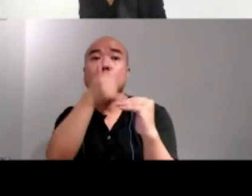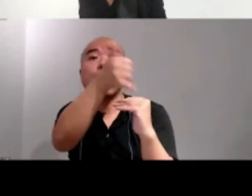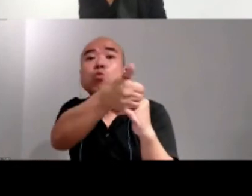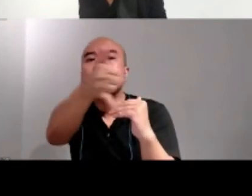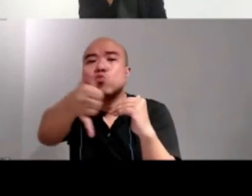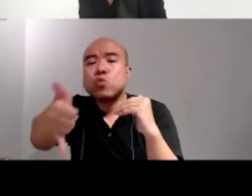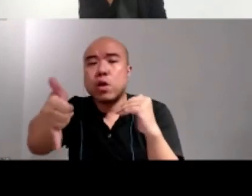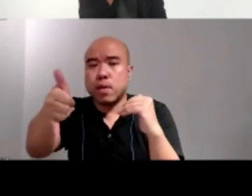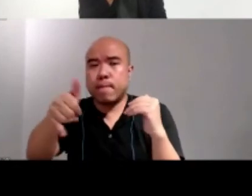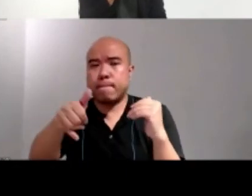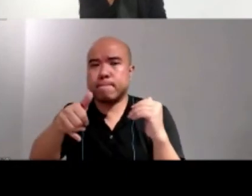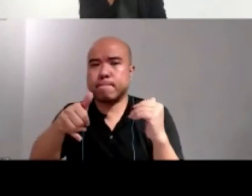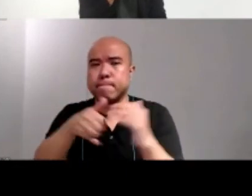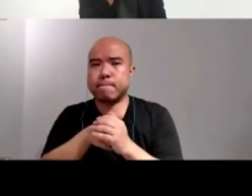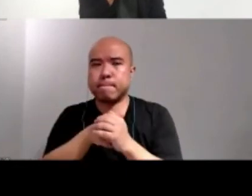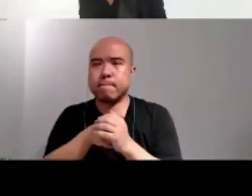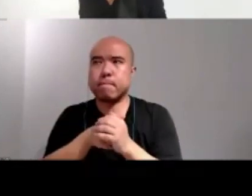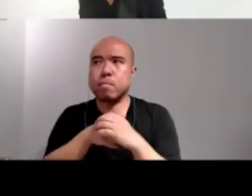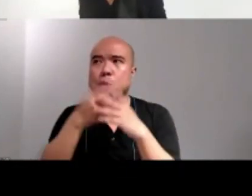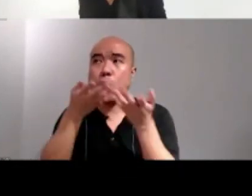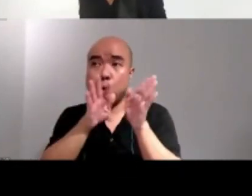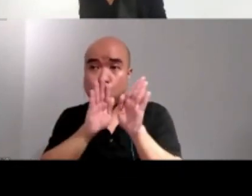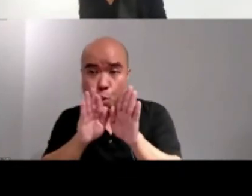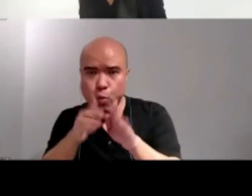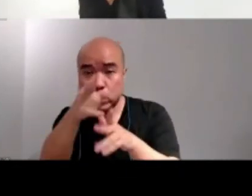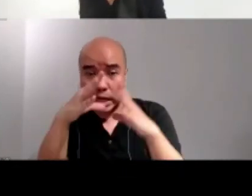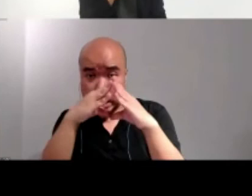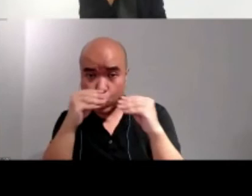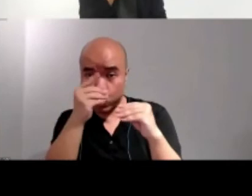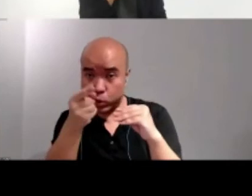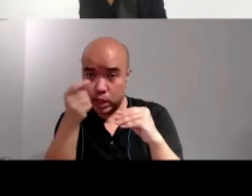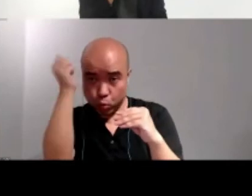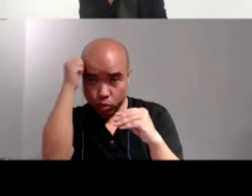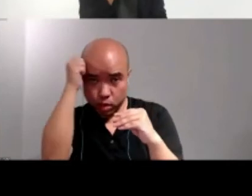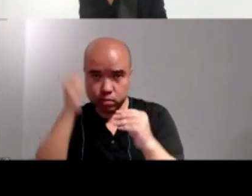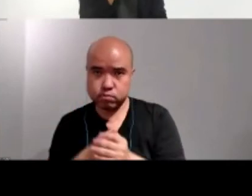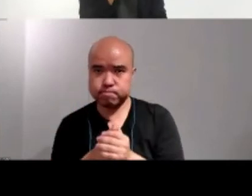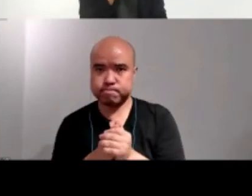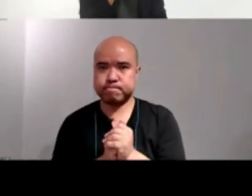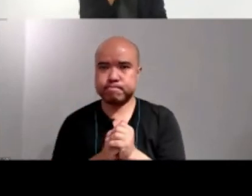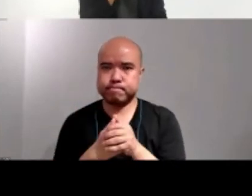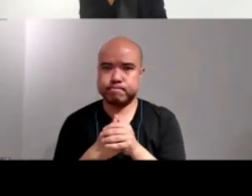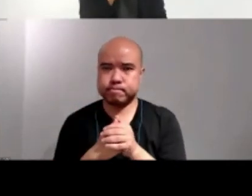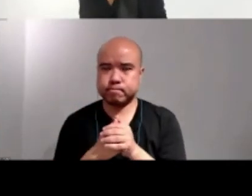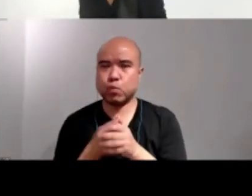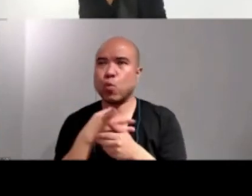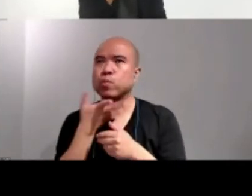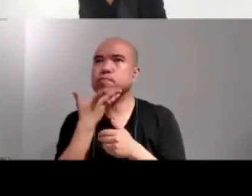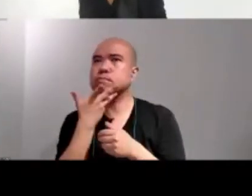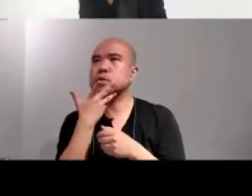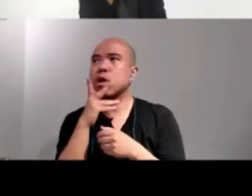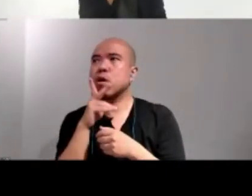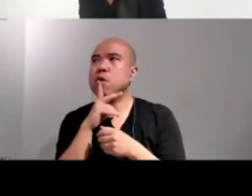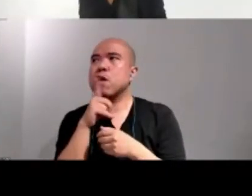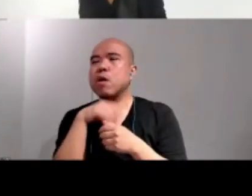接去由下而上帮我哋去解决生活上嘅一个难题。所以我哋提出设计。